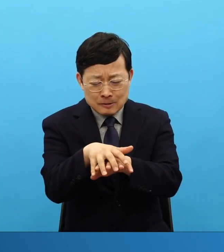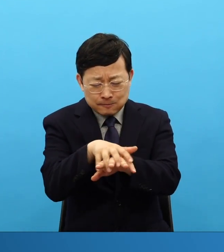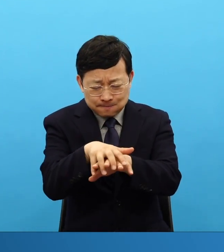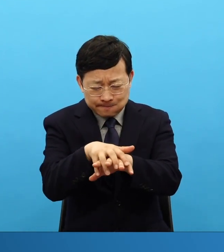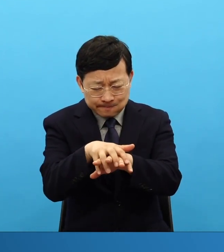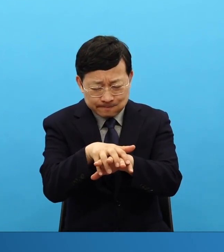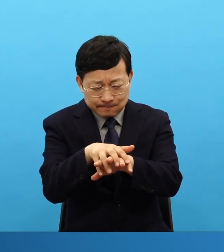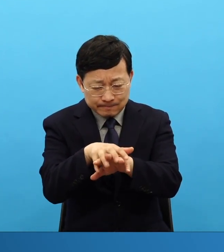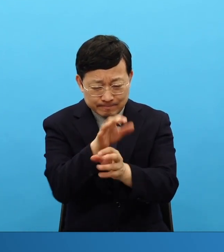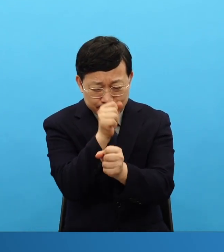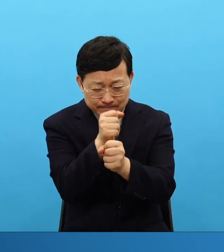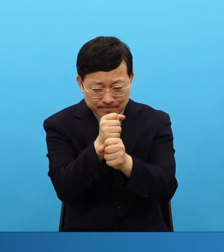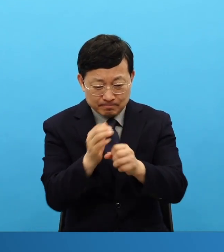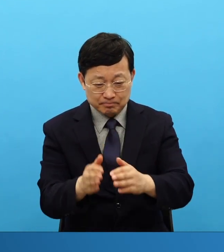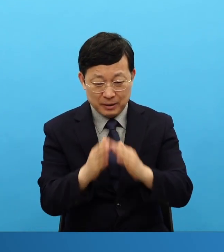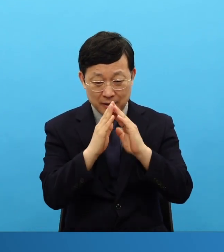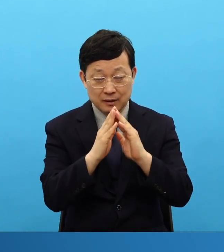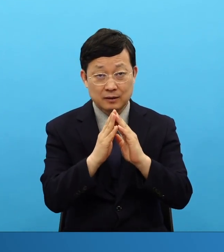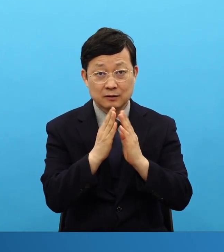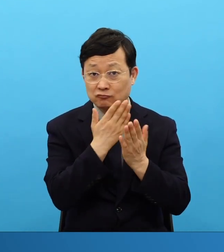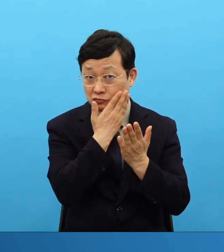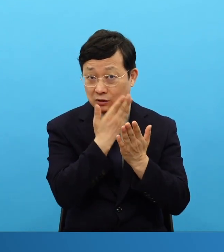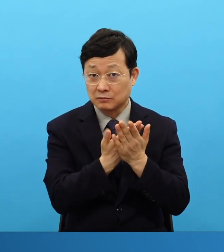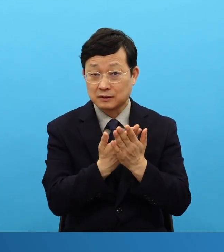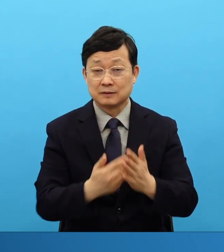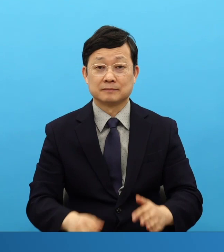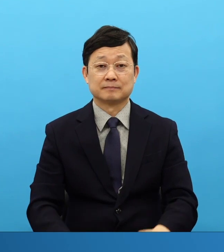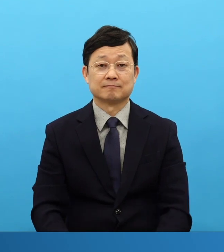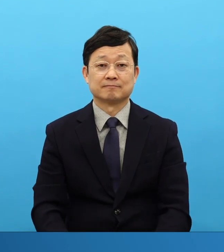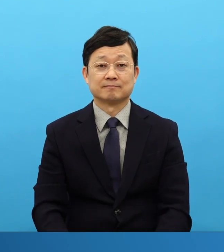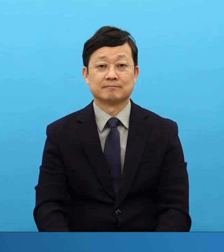100% system. 이게 가장 키입니다. This is the key.